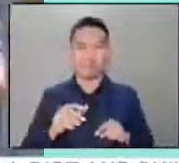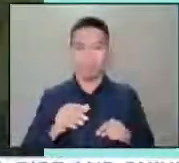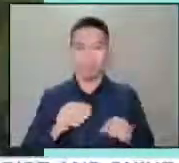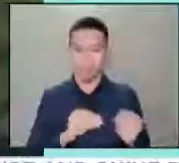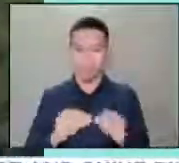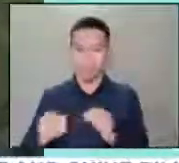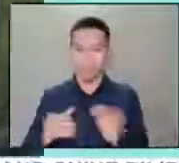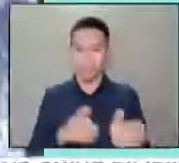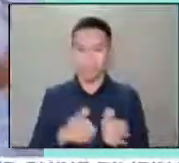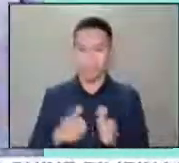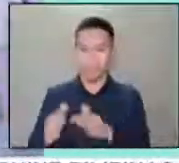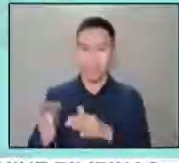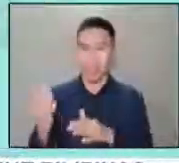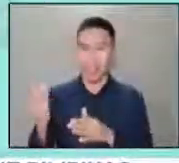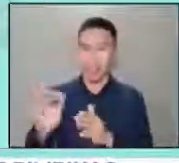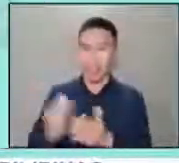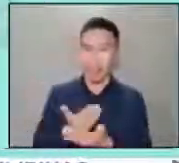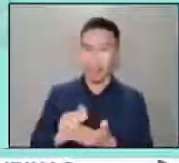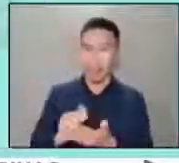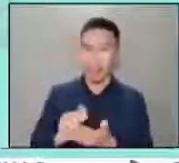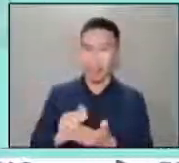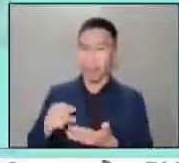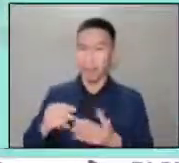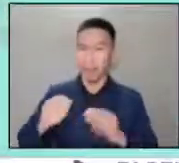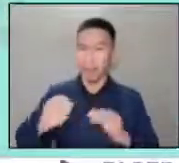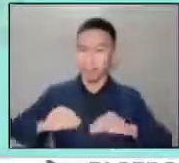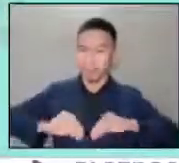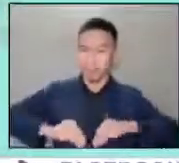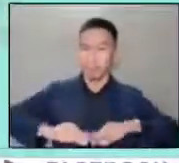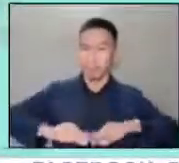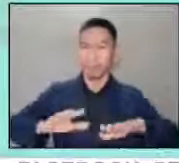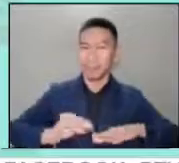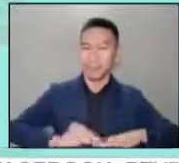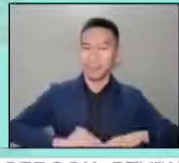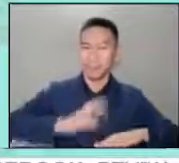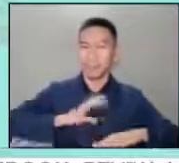mas ganahan at matuto ang kanyang mga estudyante.